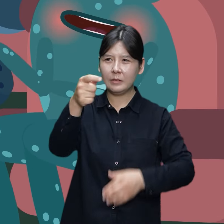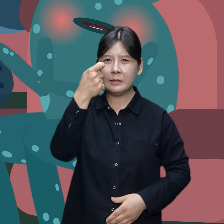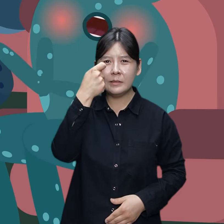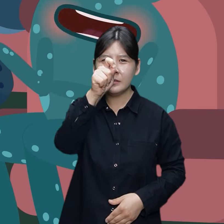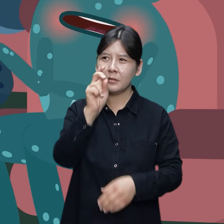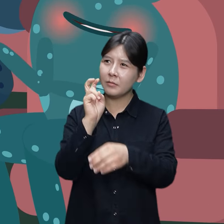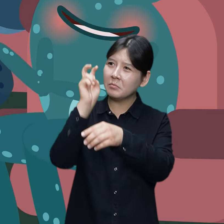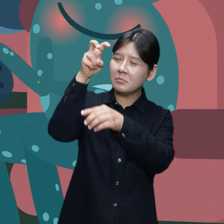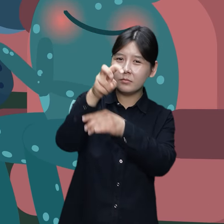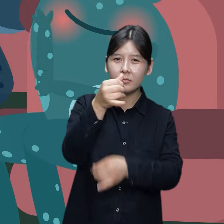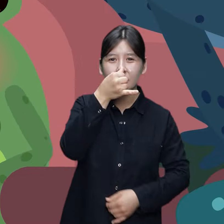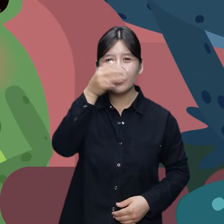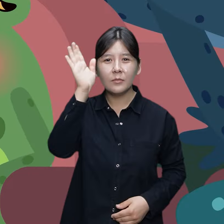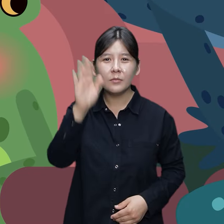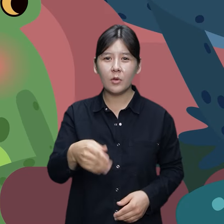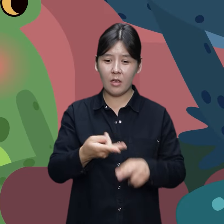ҚАЛАР